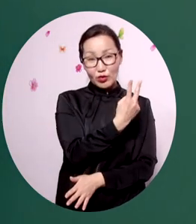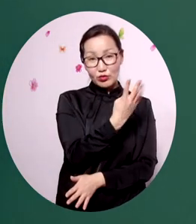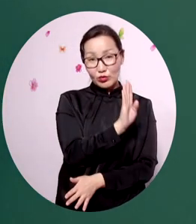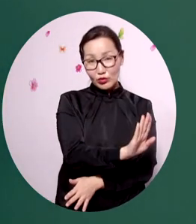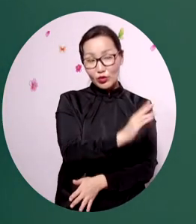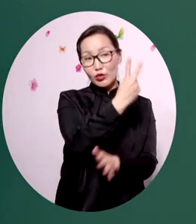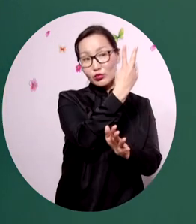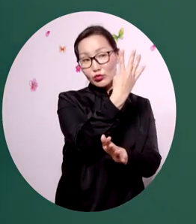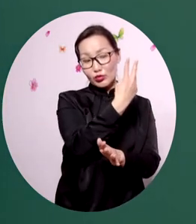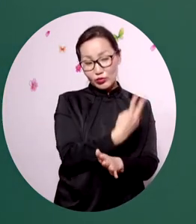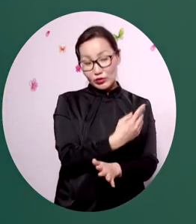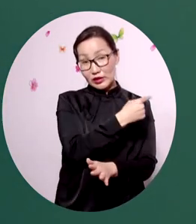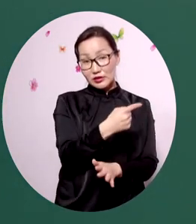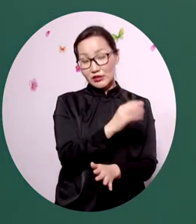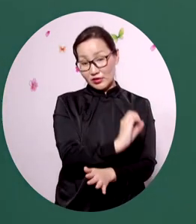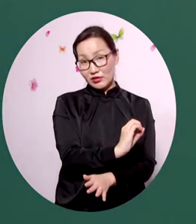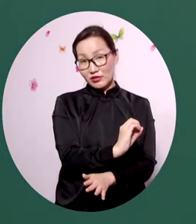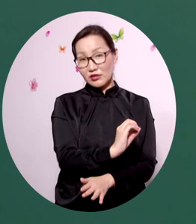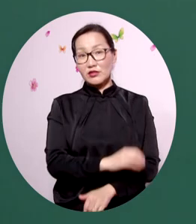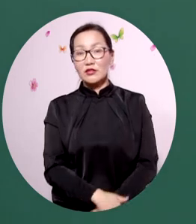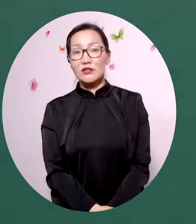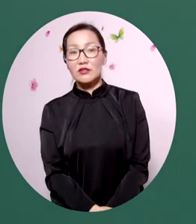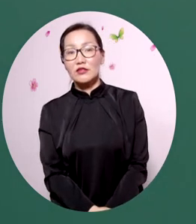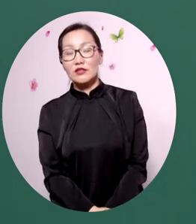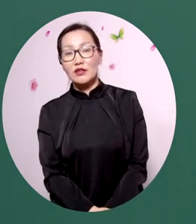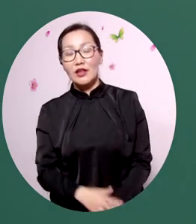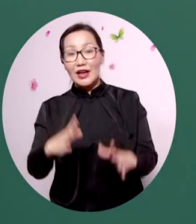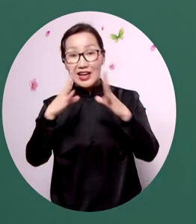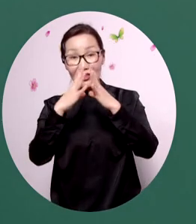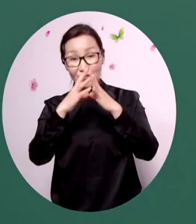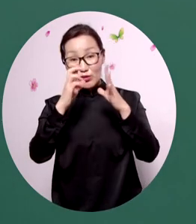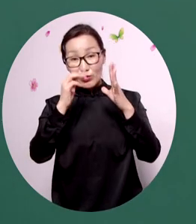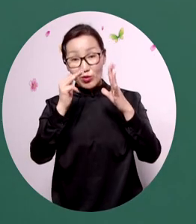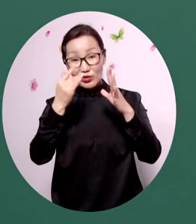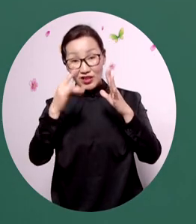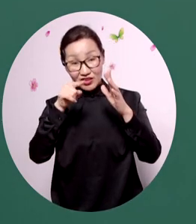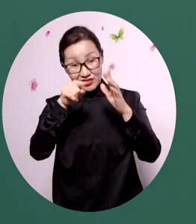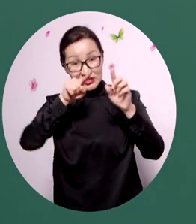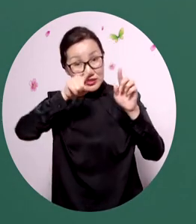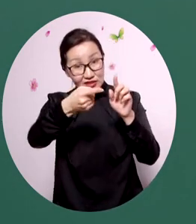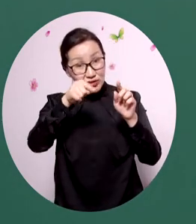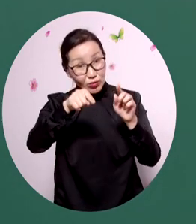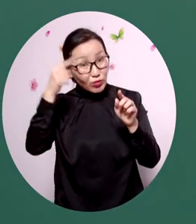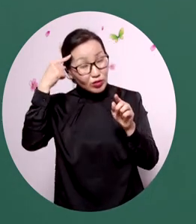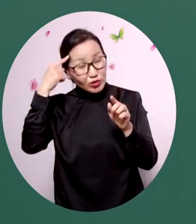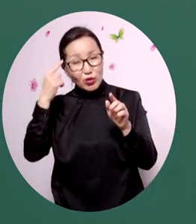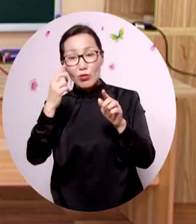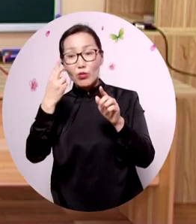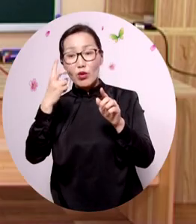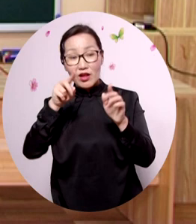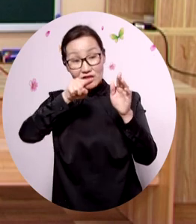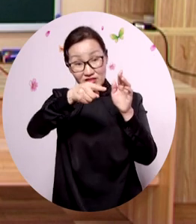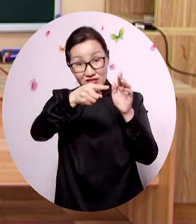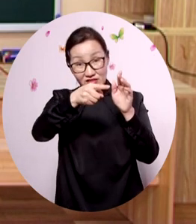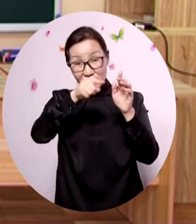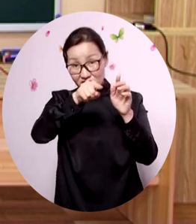24-өөс 24-ийг хасаад тэг. За, одоо аравтын бутархайг хуваахдаа бүхлийн хэсгийг хуваагаад дуусан бол